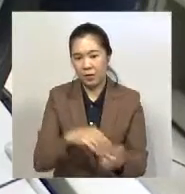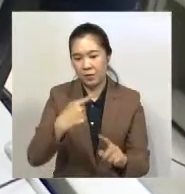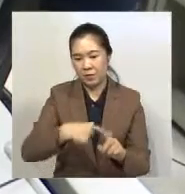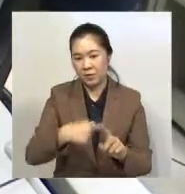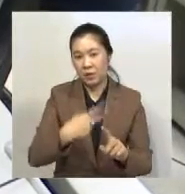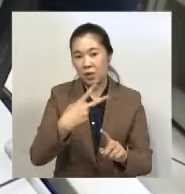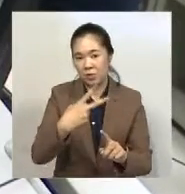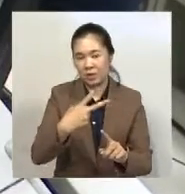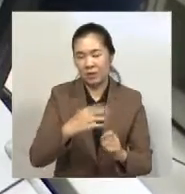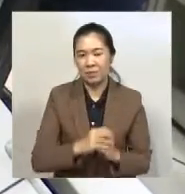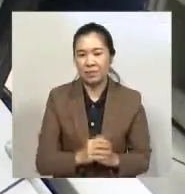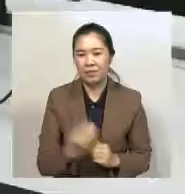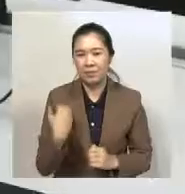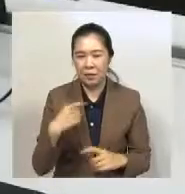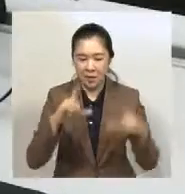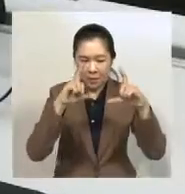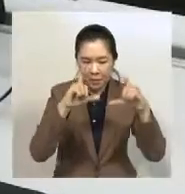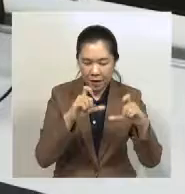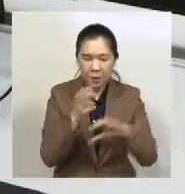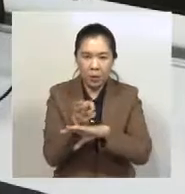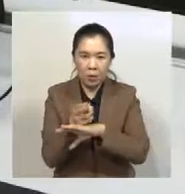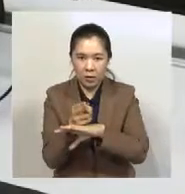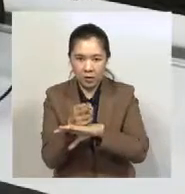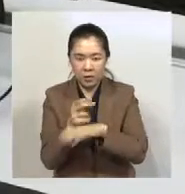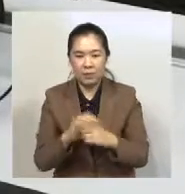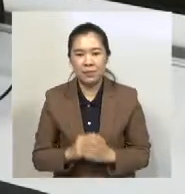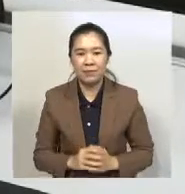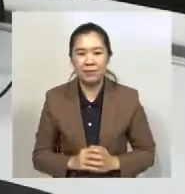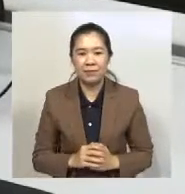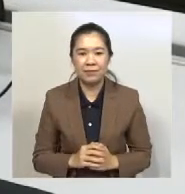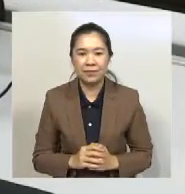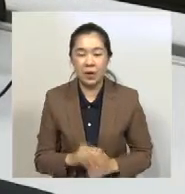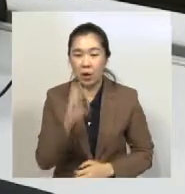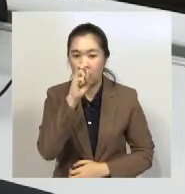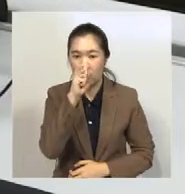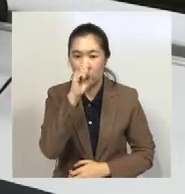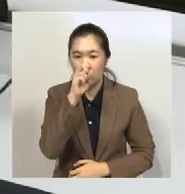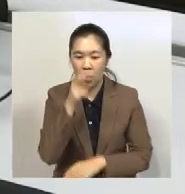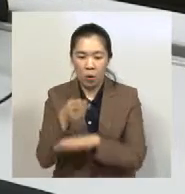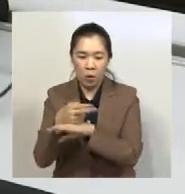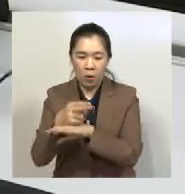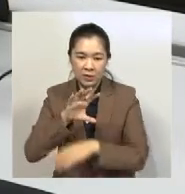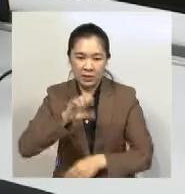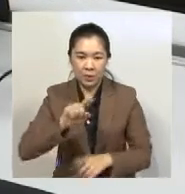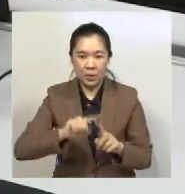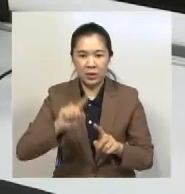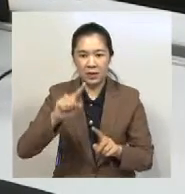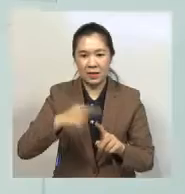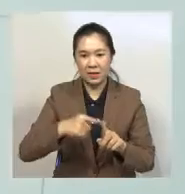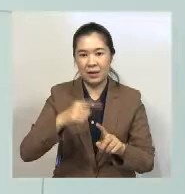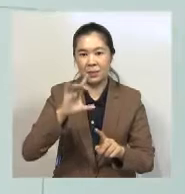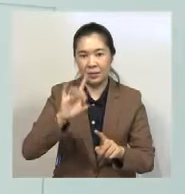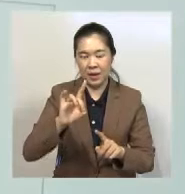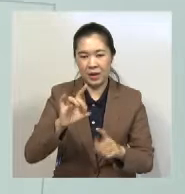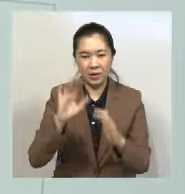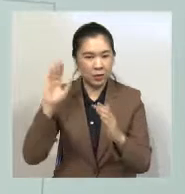เดือนค่ะแล้วบันทึกข้อมูลทั้งภาพนิ่งและภาพเคลื่อนไหวจากสถิติการทดลองตรวจจับมาตั้งแต่เมื่อวันที่1สิงหา